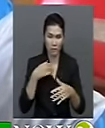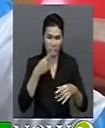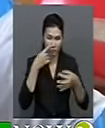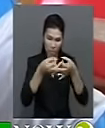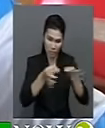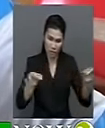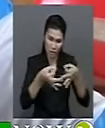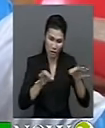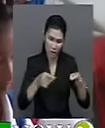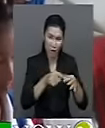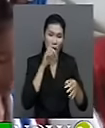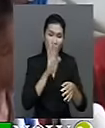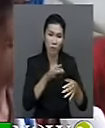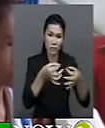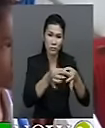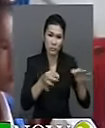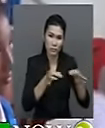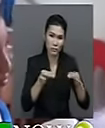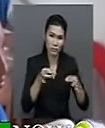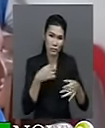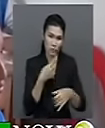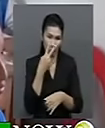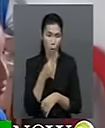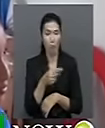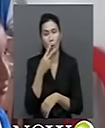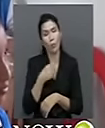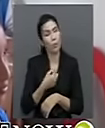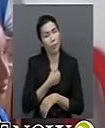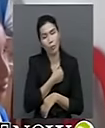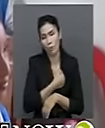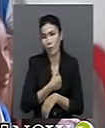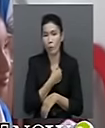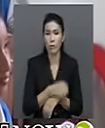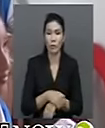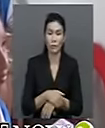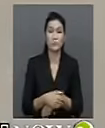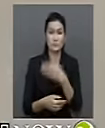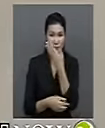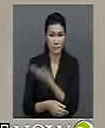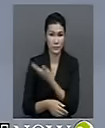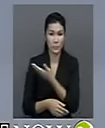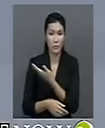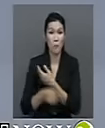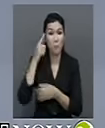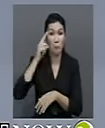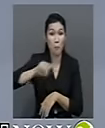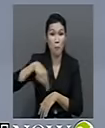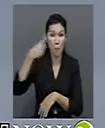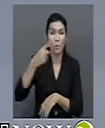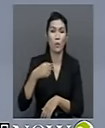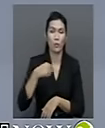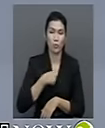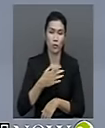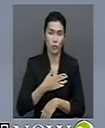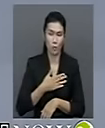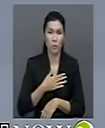ในที่เป็นส่วนที่น้องปลาเขียนก็ค่อนข้างสะเทือนใจเหมือนกันนะฮะ คือน้องขึ้นต้นเรียงความเอาไว้บอกว่าหนูเนี่ยเคยล